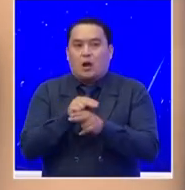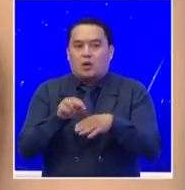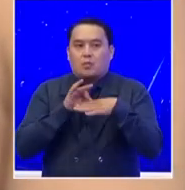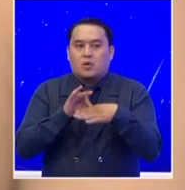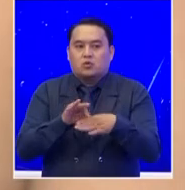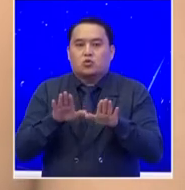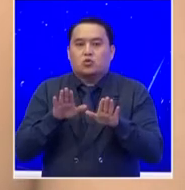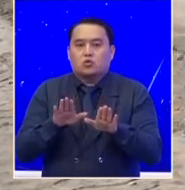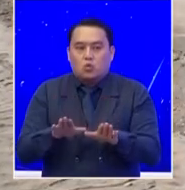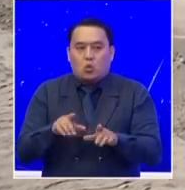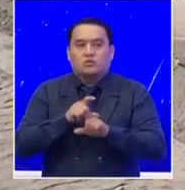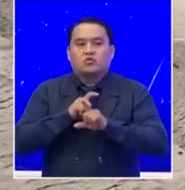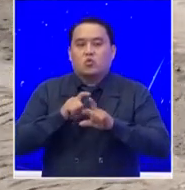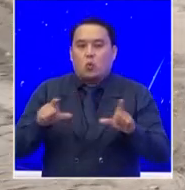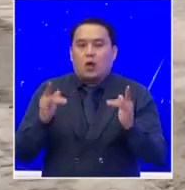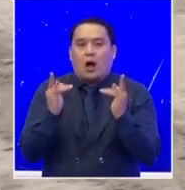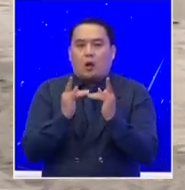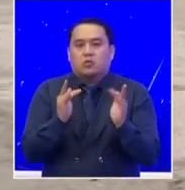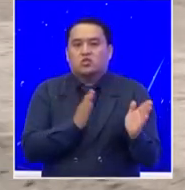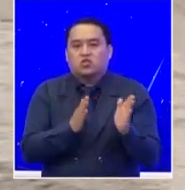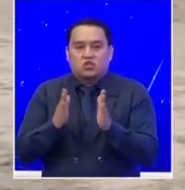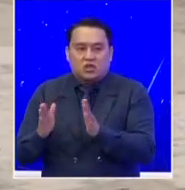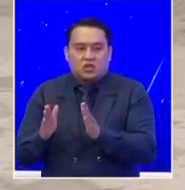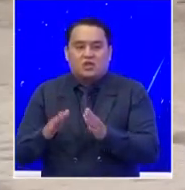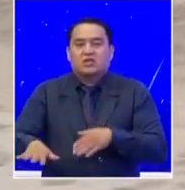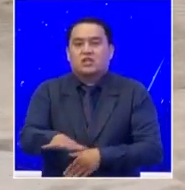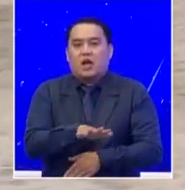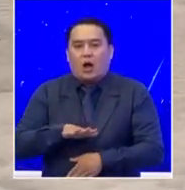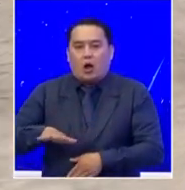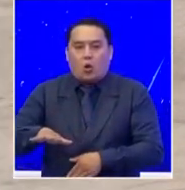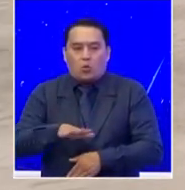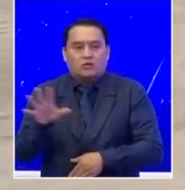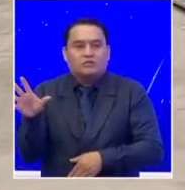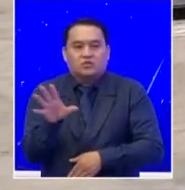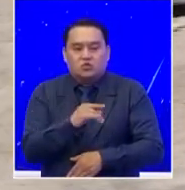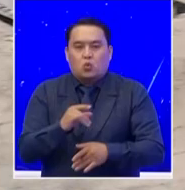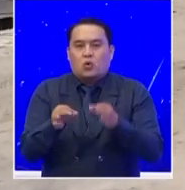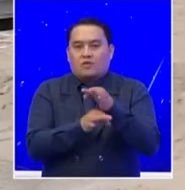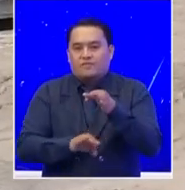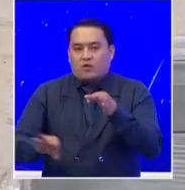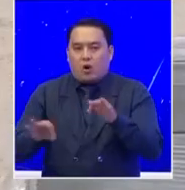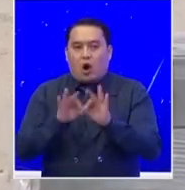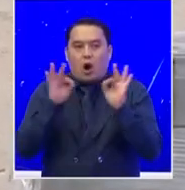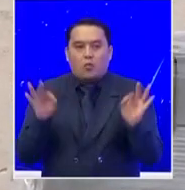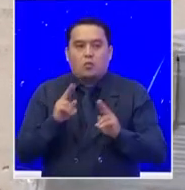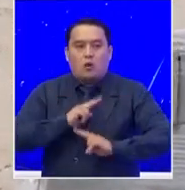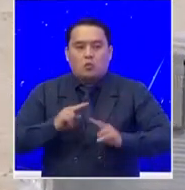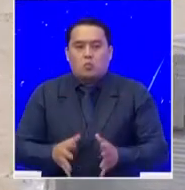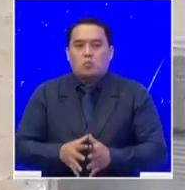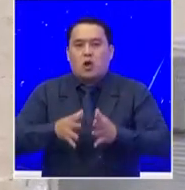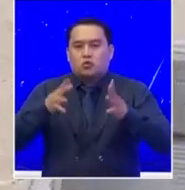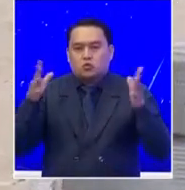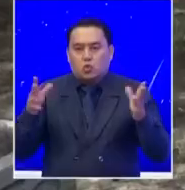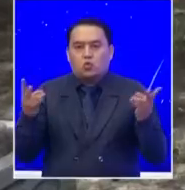пройдет не только здание школы и общежития, но и вся прилегающая территория, стадион, а также инженерные сети. Объем работ большой, а потому